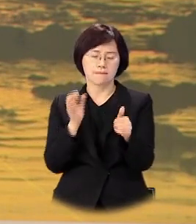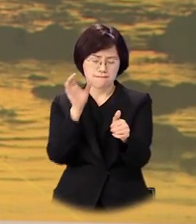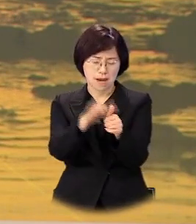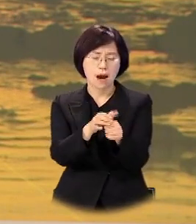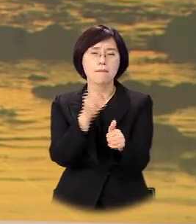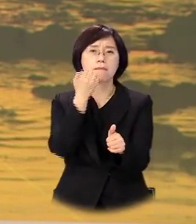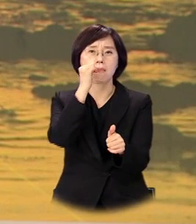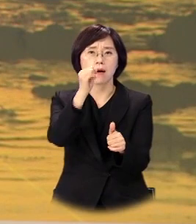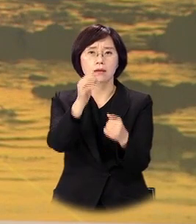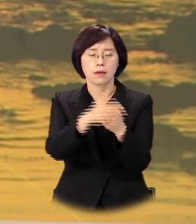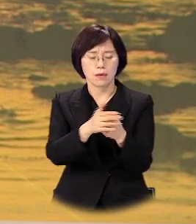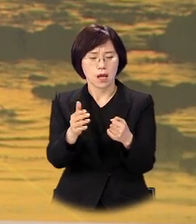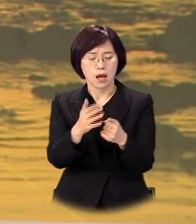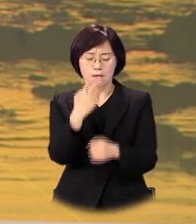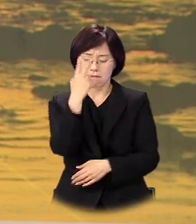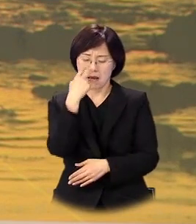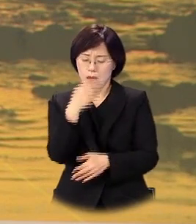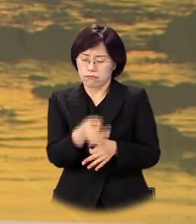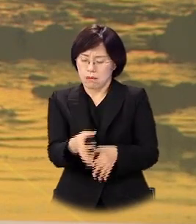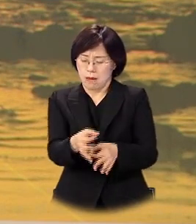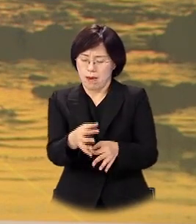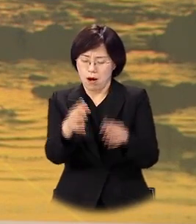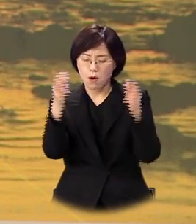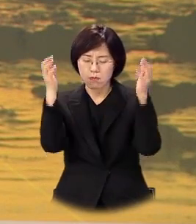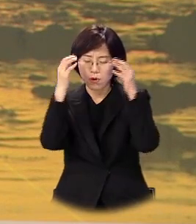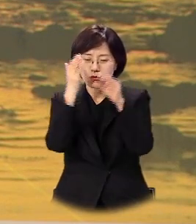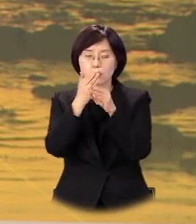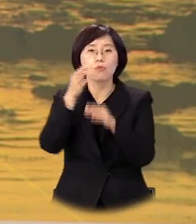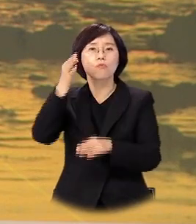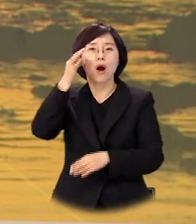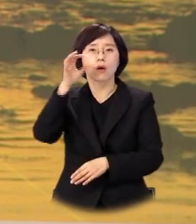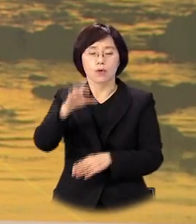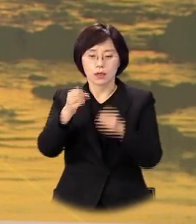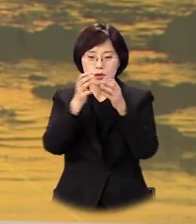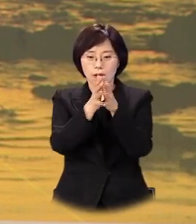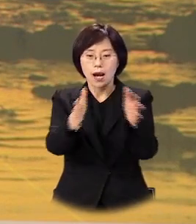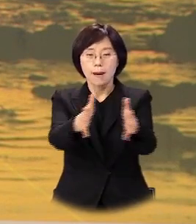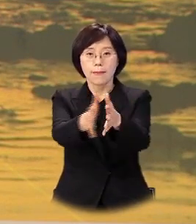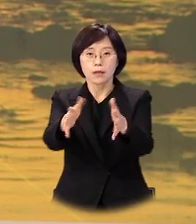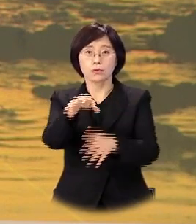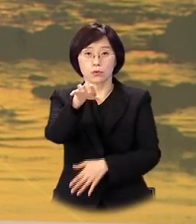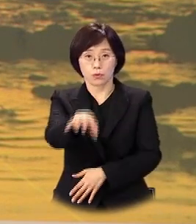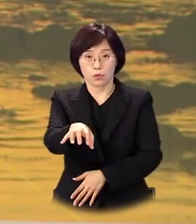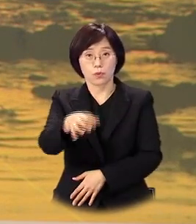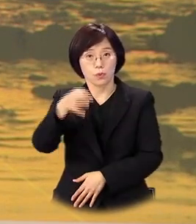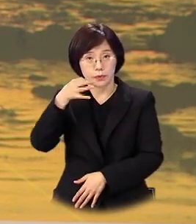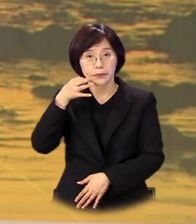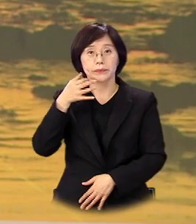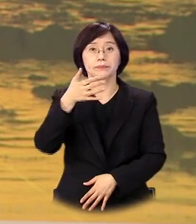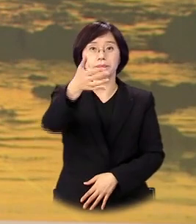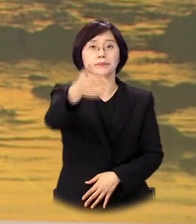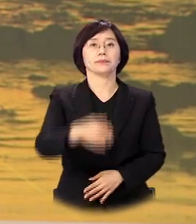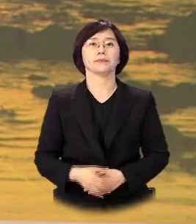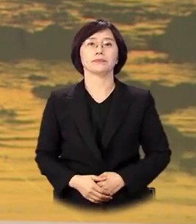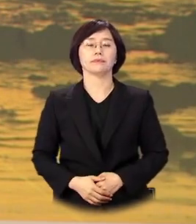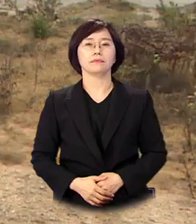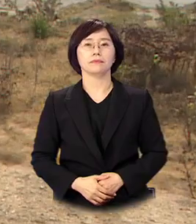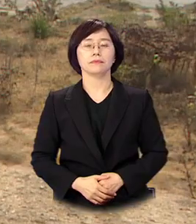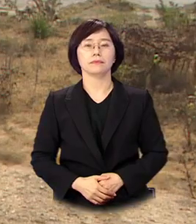돌아갑니다. 묻지마식 투자로 몸살을 앓고 있는 포항의 신규 아파트 현장을 취재했습니다.